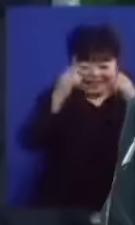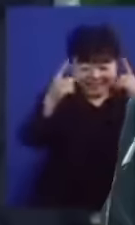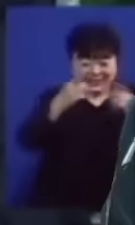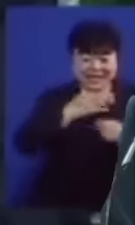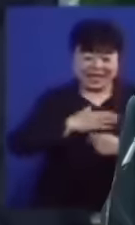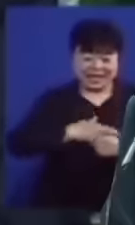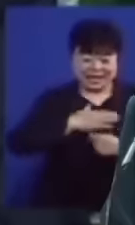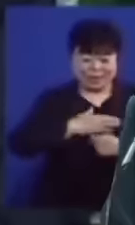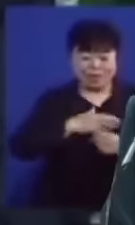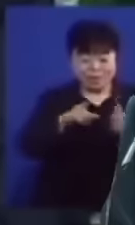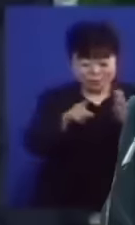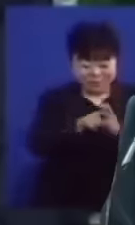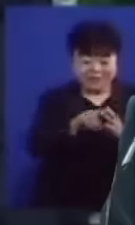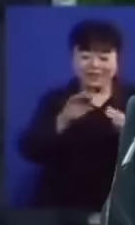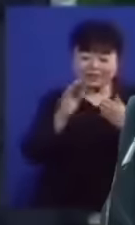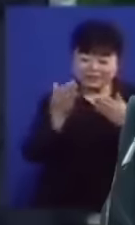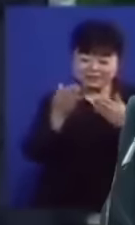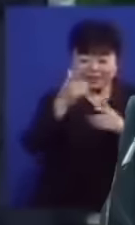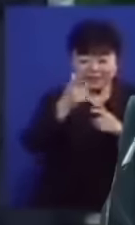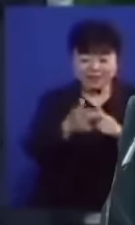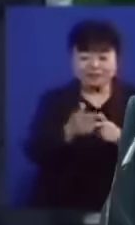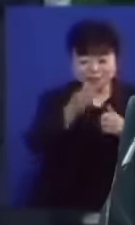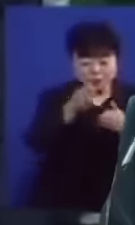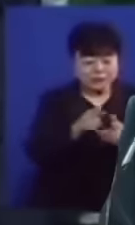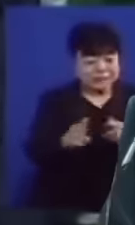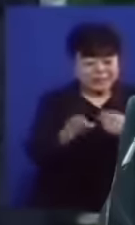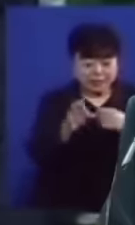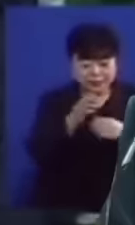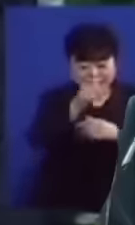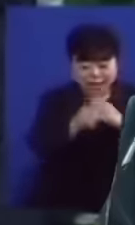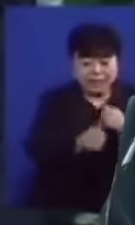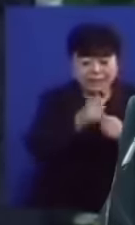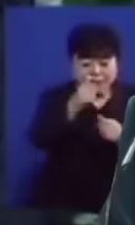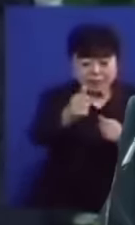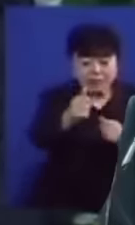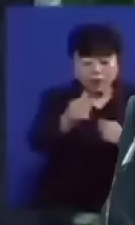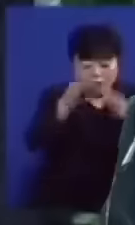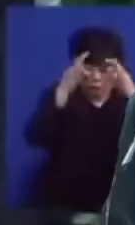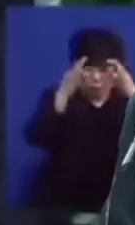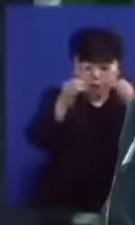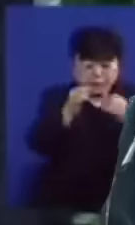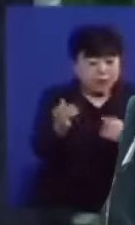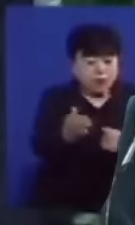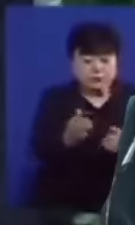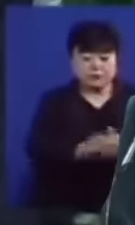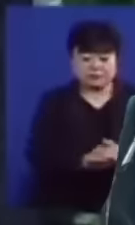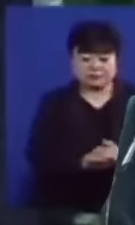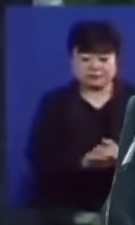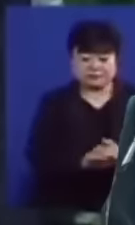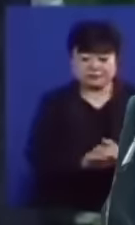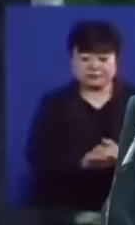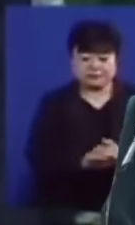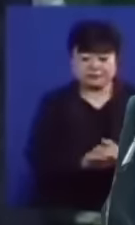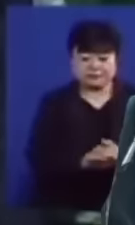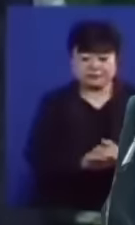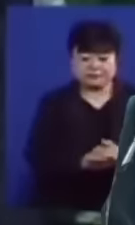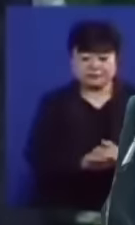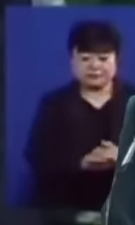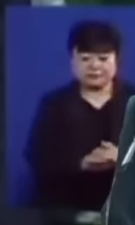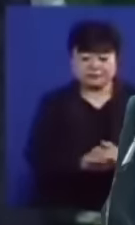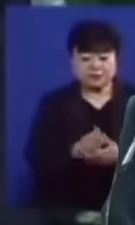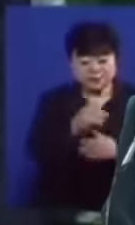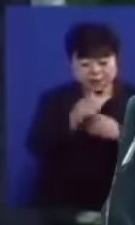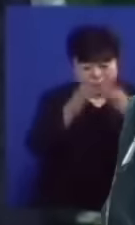알고 믿습니다. 예수님을 통하지 않고는 하나님을 본 자가 없지 않아요. 여러분도 하나님 보시지 못했지